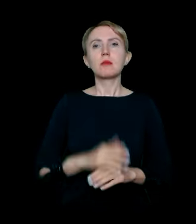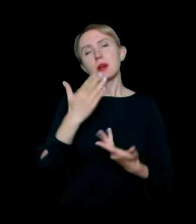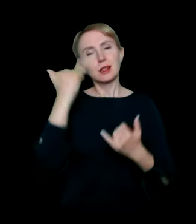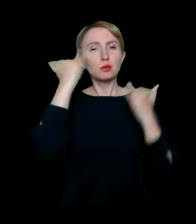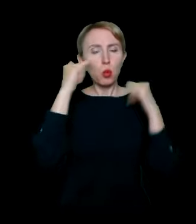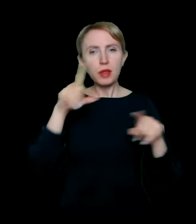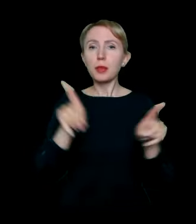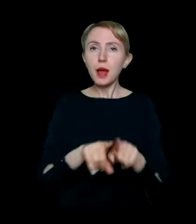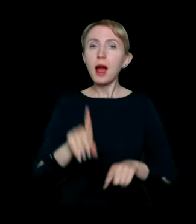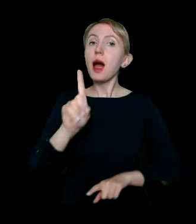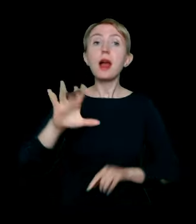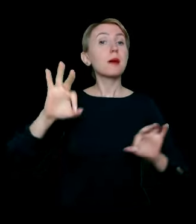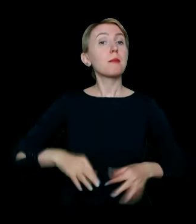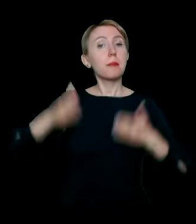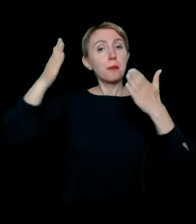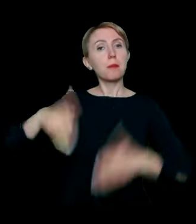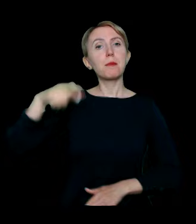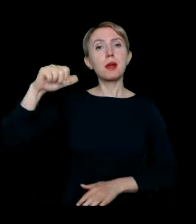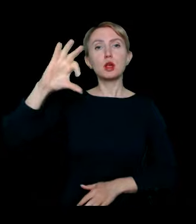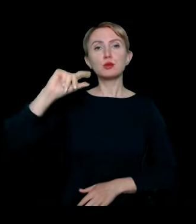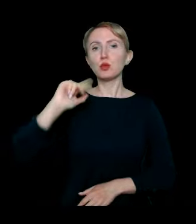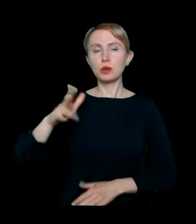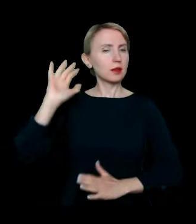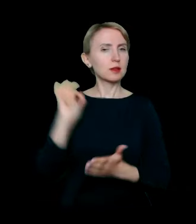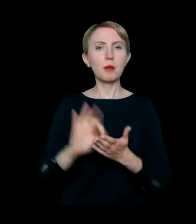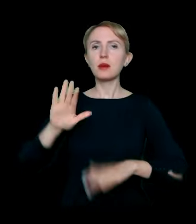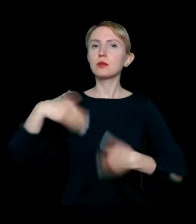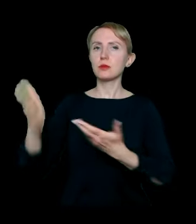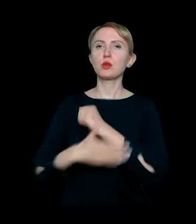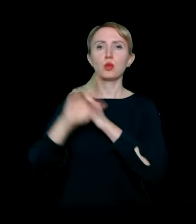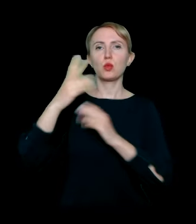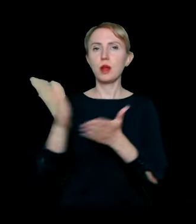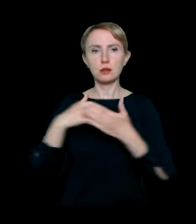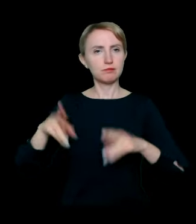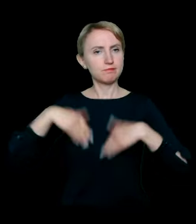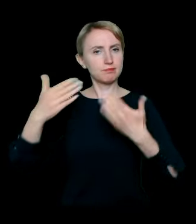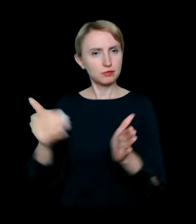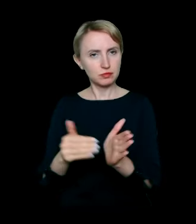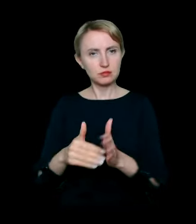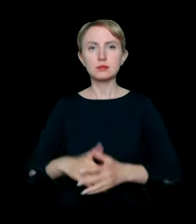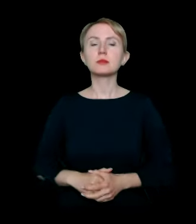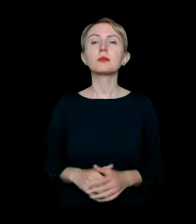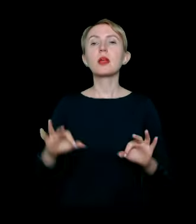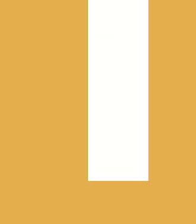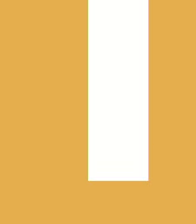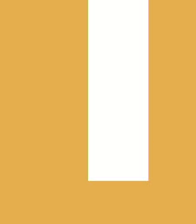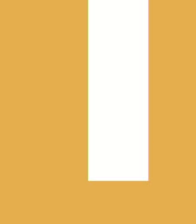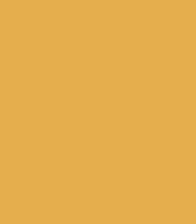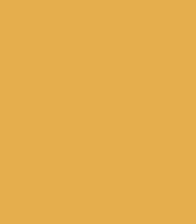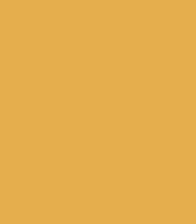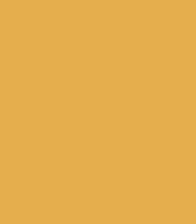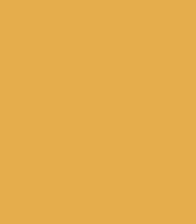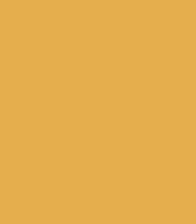zdań, ale pan prezydent Sutryk bezwzględnie zasługuje na szansę drugiej kadencji. Także tak, pan prezydent Sutryk ma nasze poparcie.